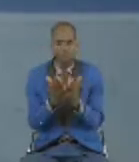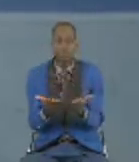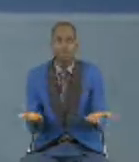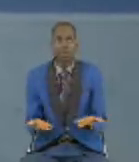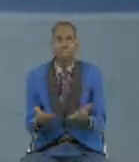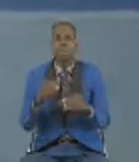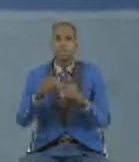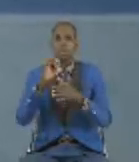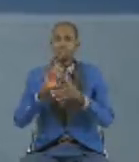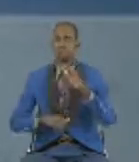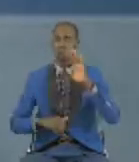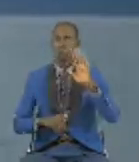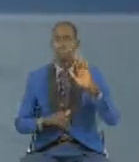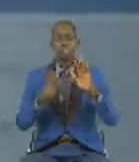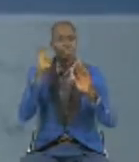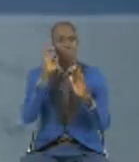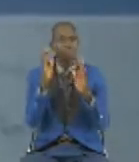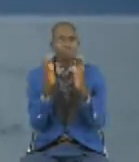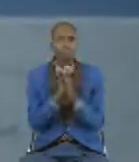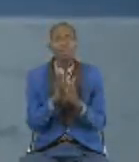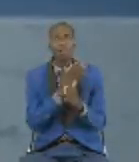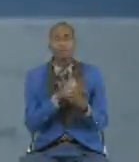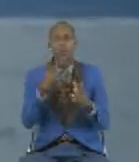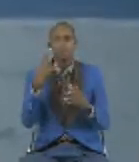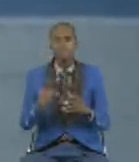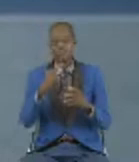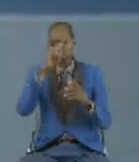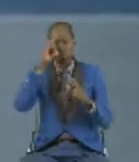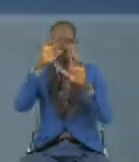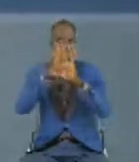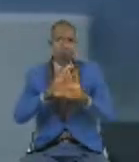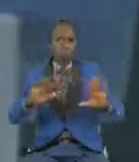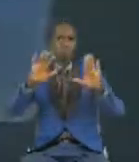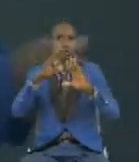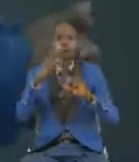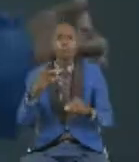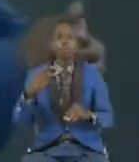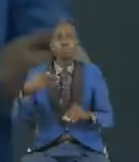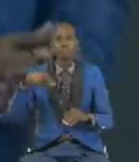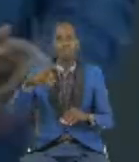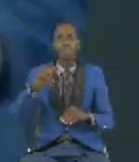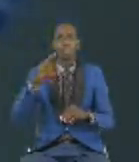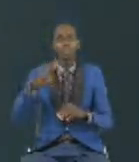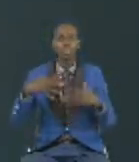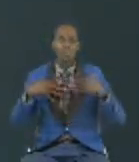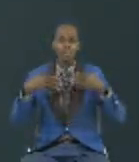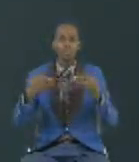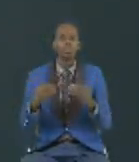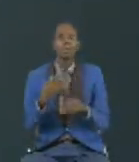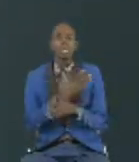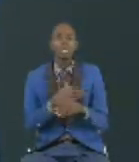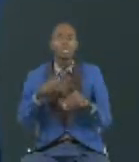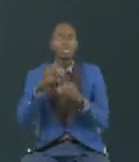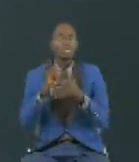ici. Chapitre 5, ils ont prié. Et même, l'homme de pierre a commencé à guérir des gens. Chapitre 6, ils ont prié. Ils ont